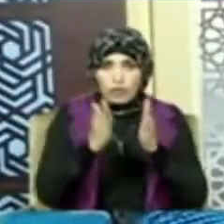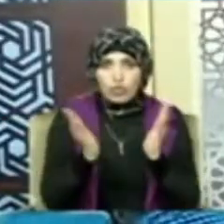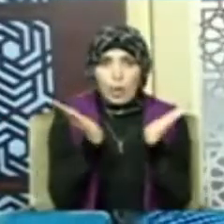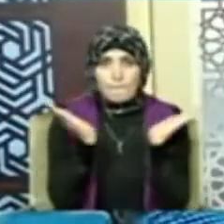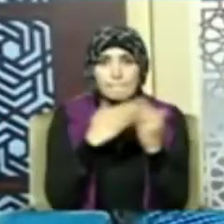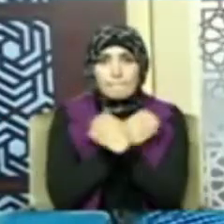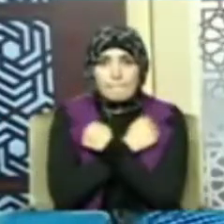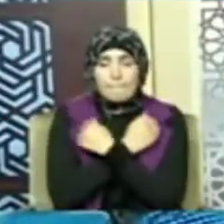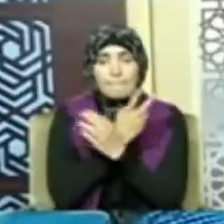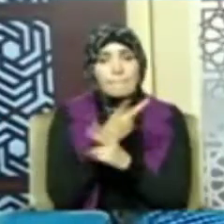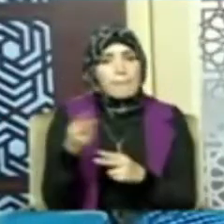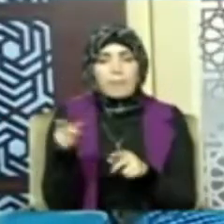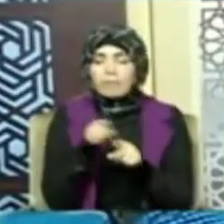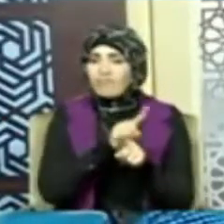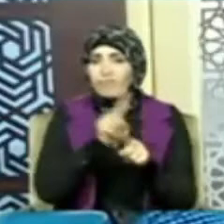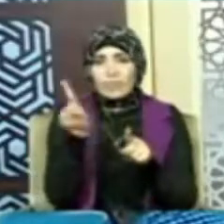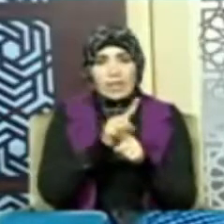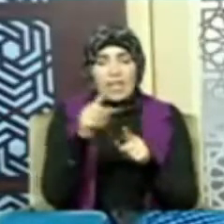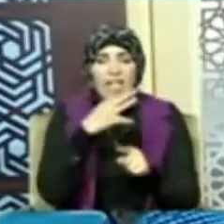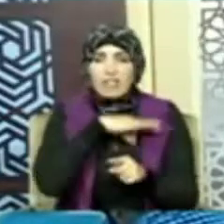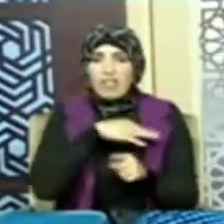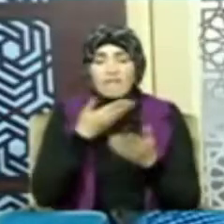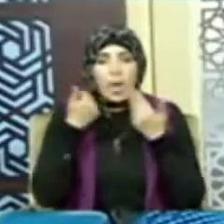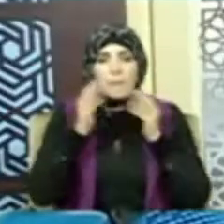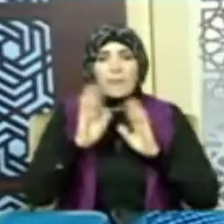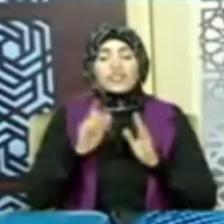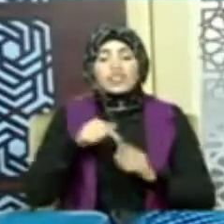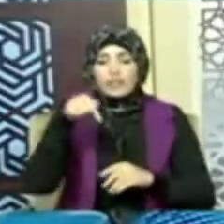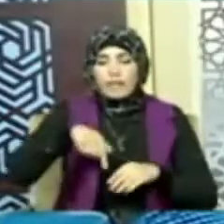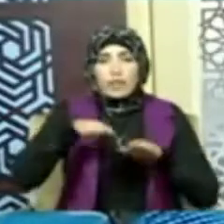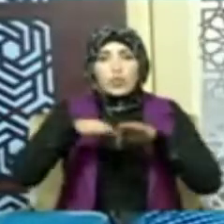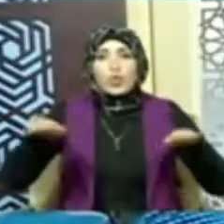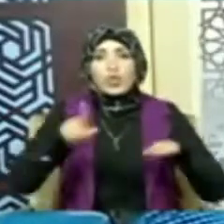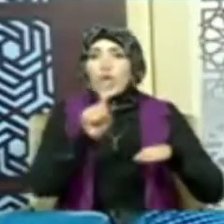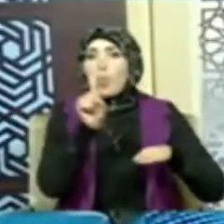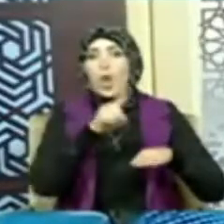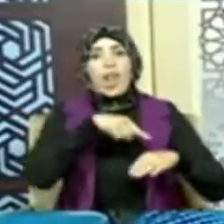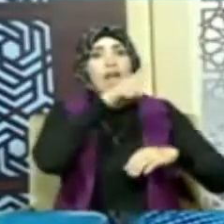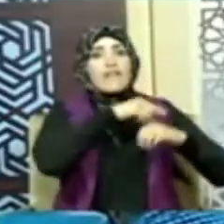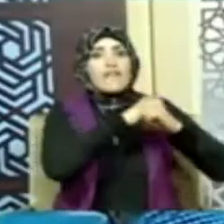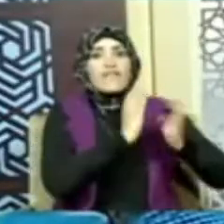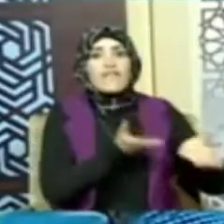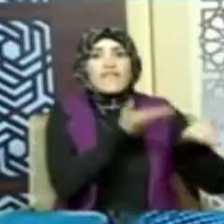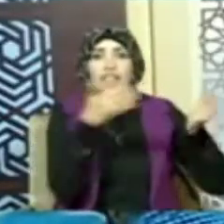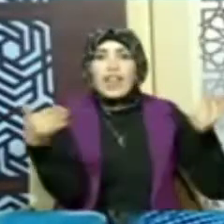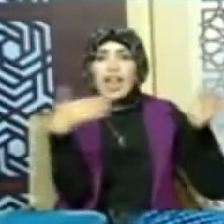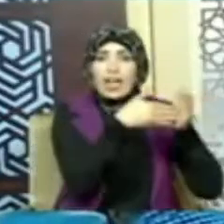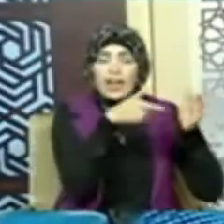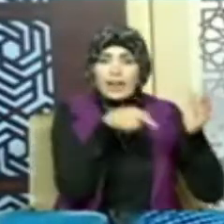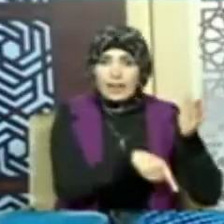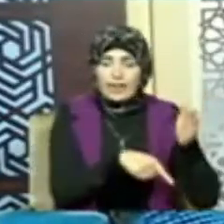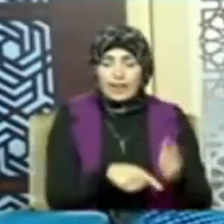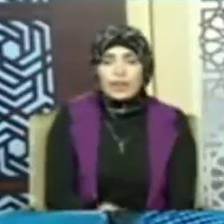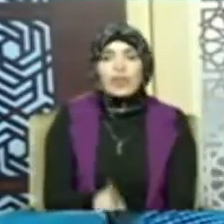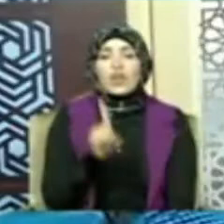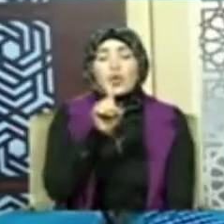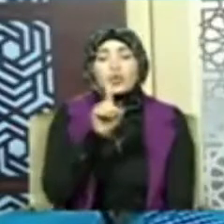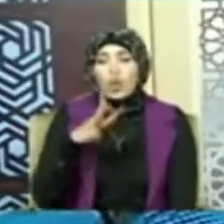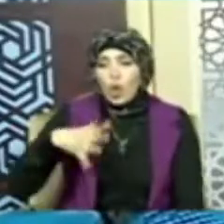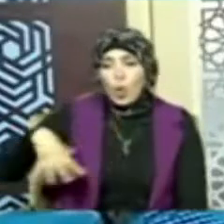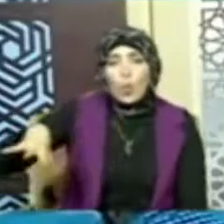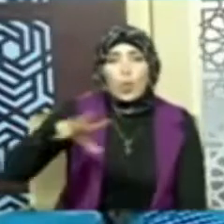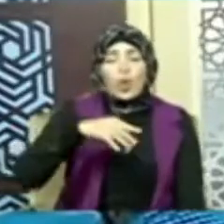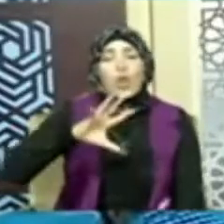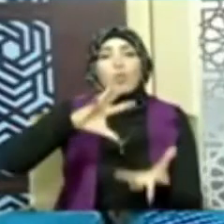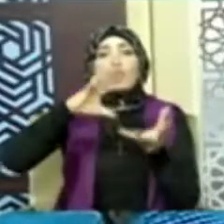الدنيا ولا في الآخرة، وأن مردنا أنا وأنتم والسامعون وكل